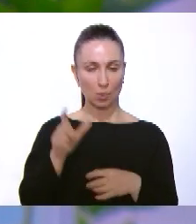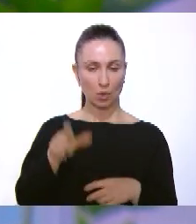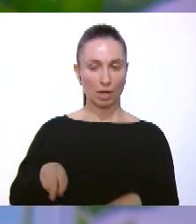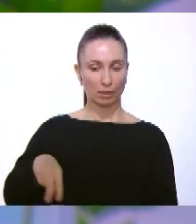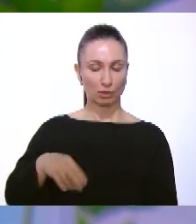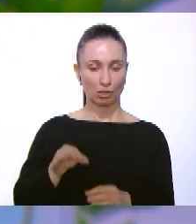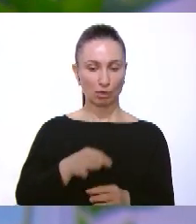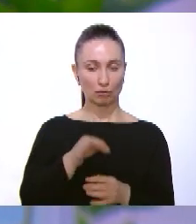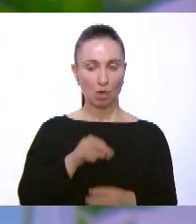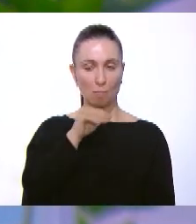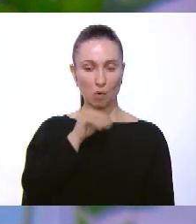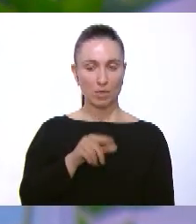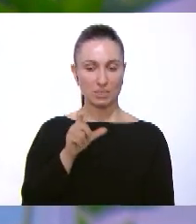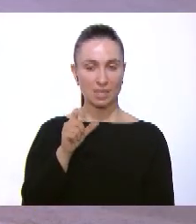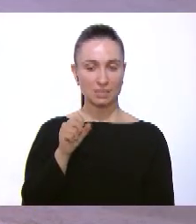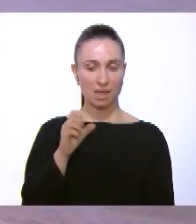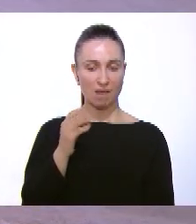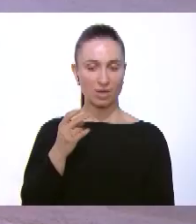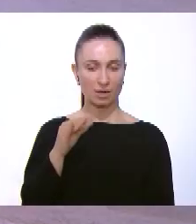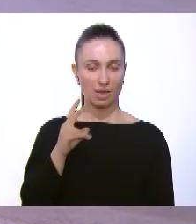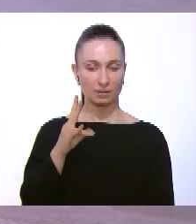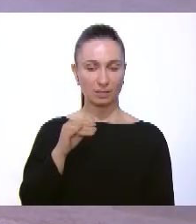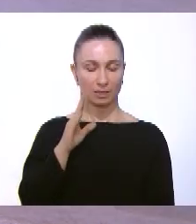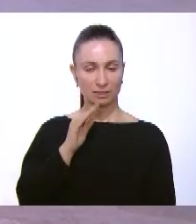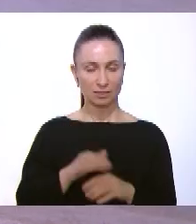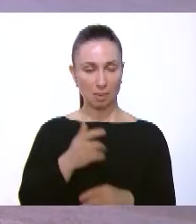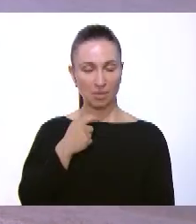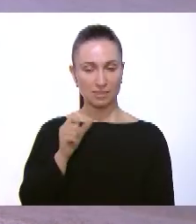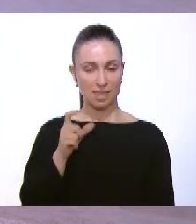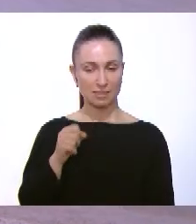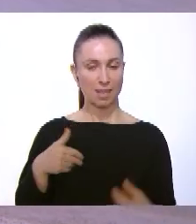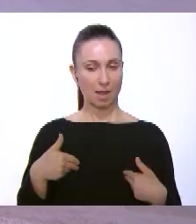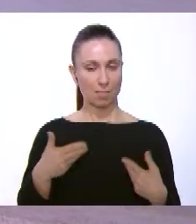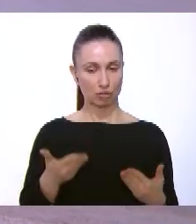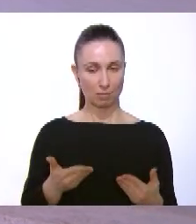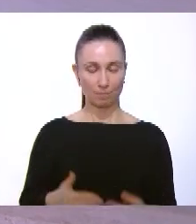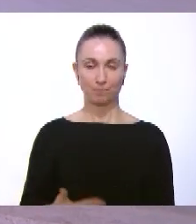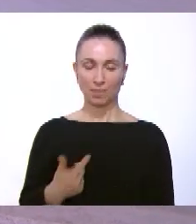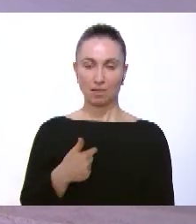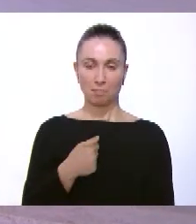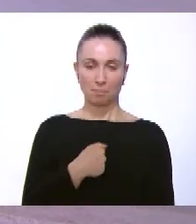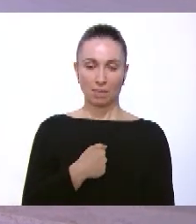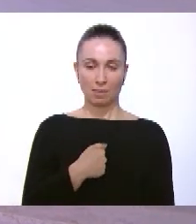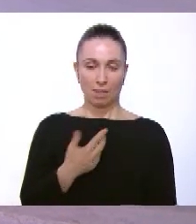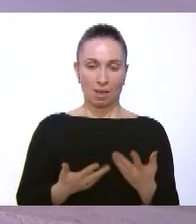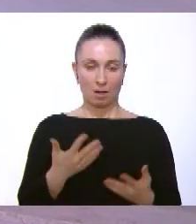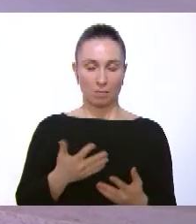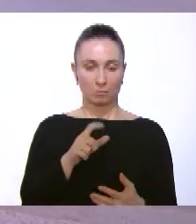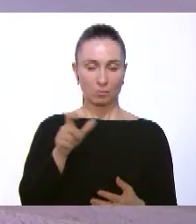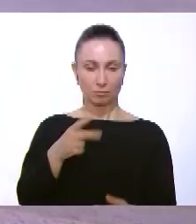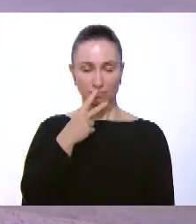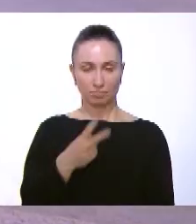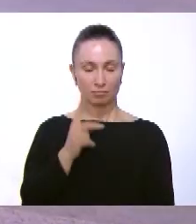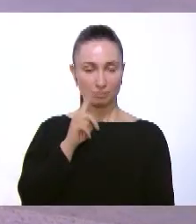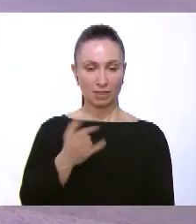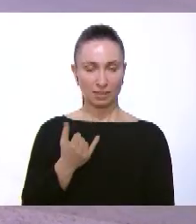დირექტორი პროფესორი ბატონი ზაზა ავალიანი. დილამშვიდობისა, ბატონო ზაზა. გამარჯობა. მე ალბათ მაყურებელმა შენიშნა,